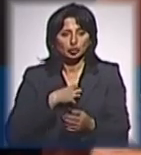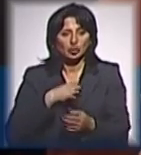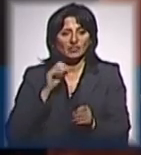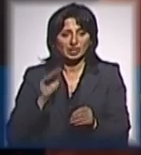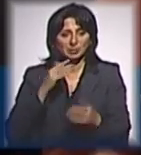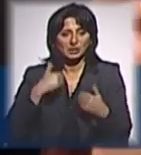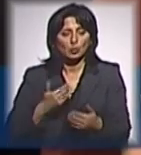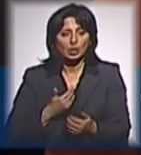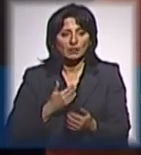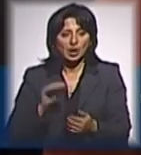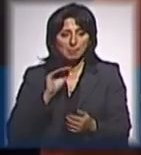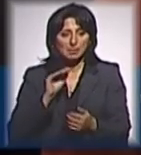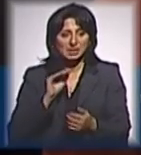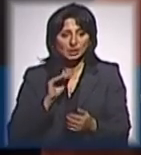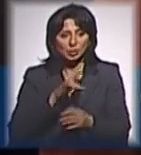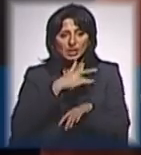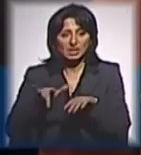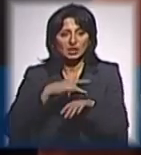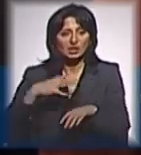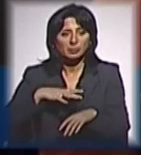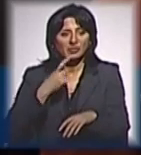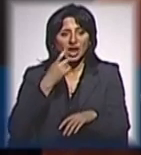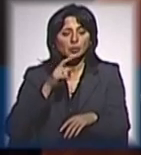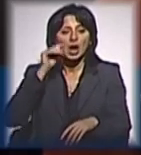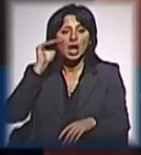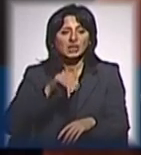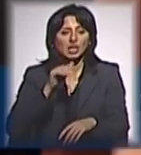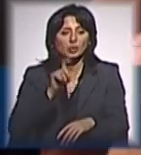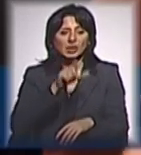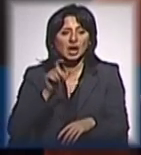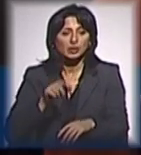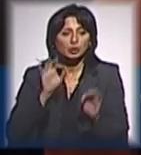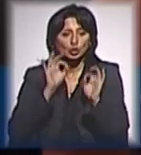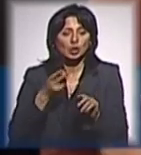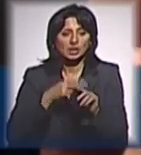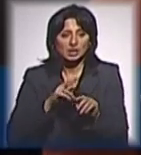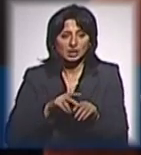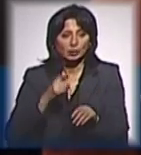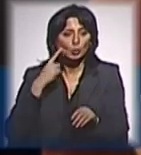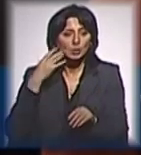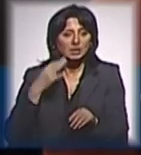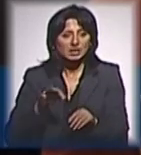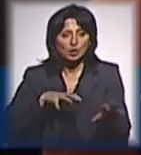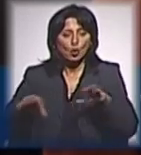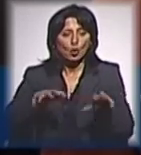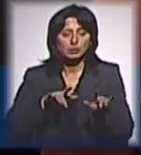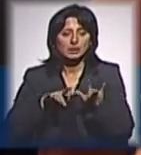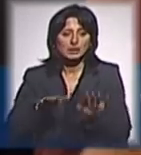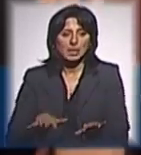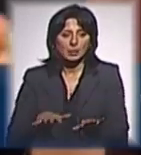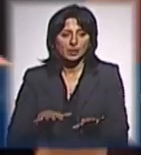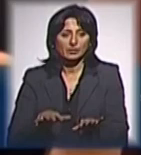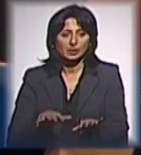ვიდრე ფიზიკური არსებობა. ფიზიკურად ნადგურდება თბილისში ასობით და ათასობით ადამიანი, სწორედ იმიტომ, რომ უსინდისოდ კორუფციული საქმიანობით